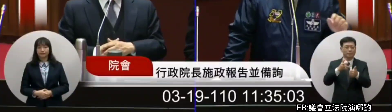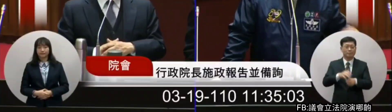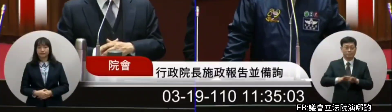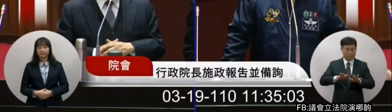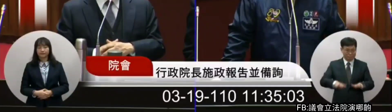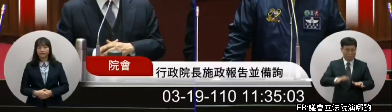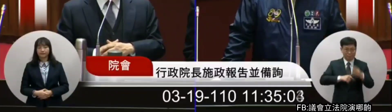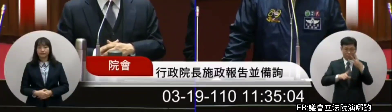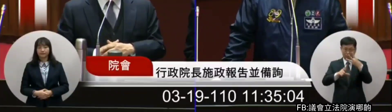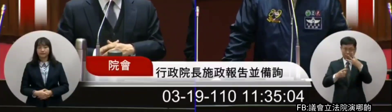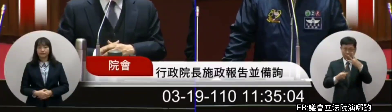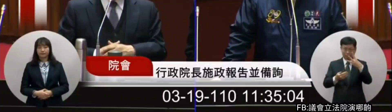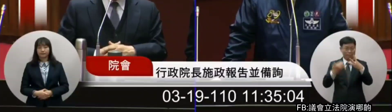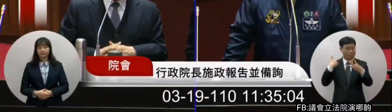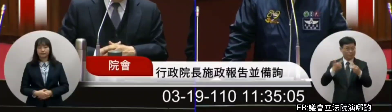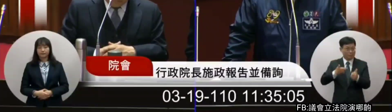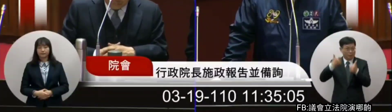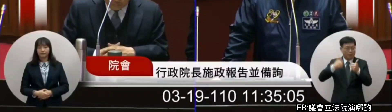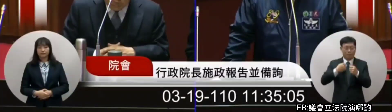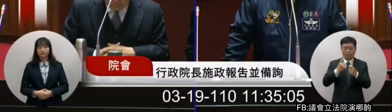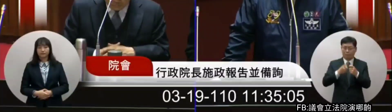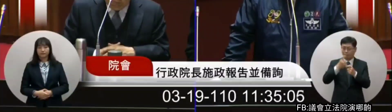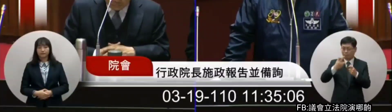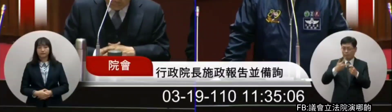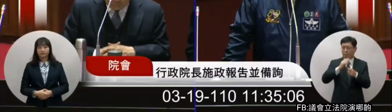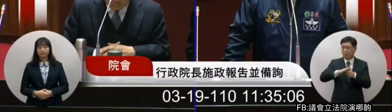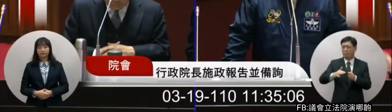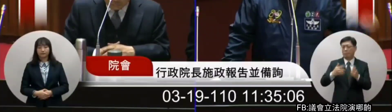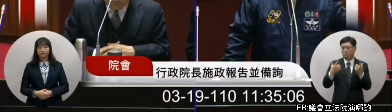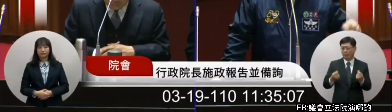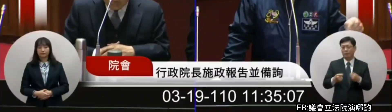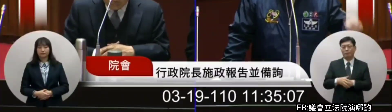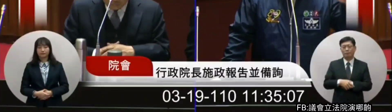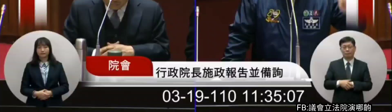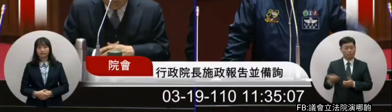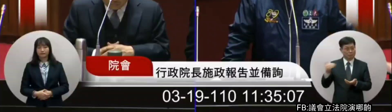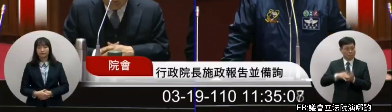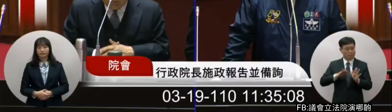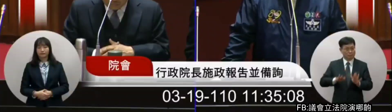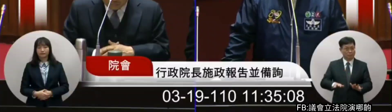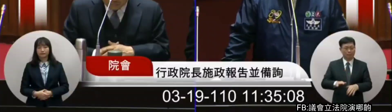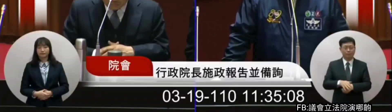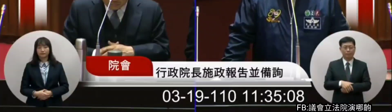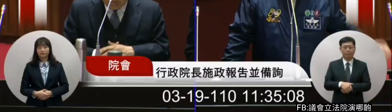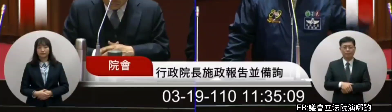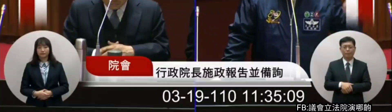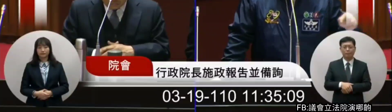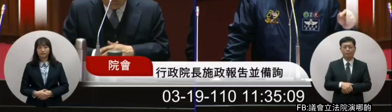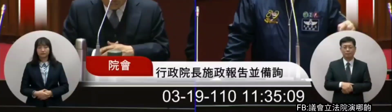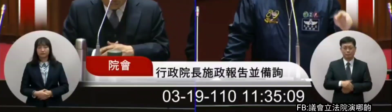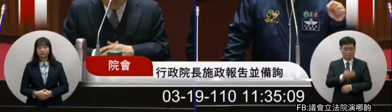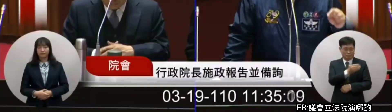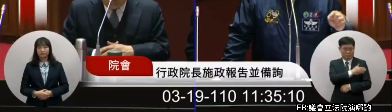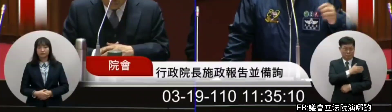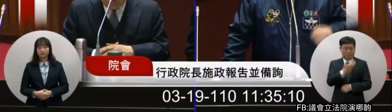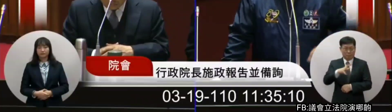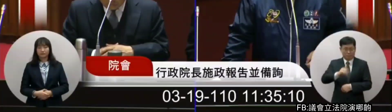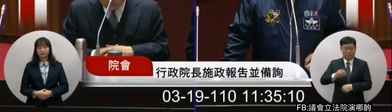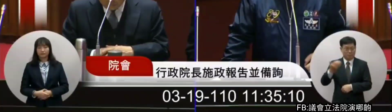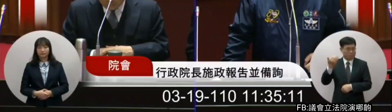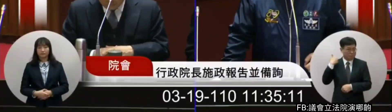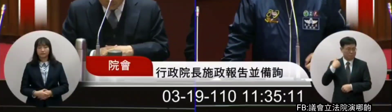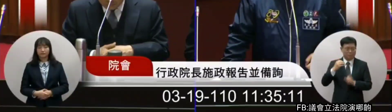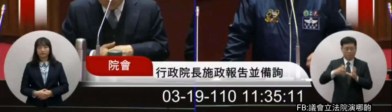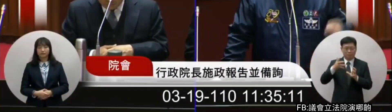今天是319枪击案17年了，直到今天为止，陈水扁前总